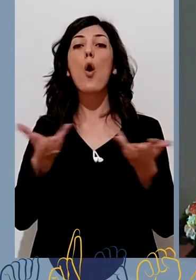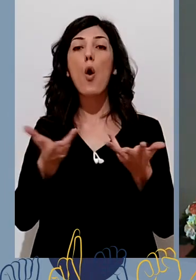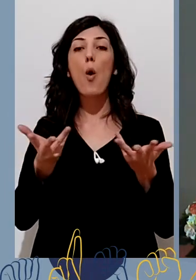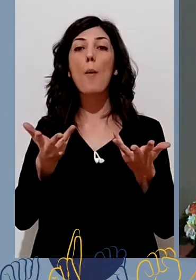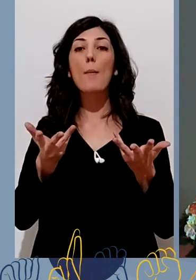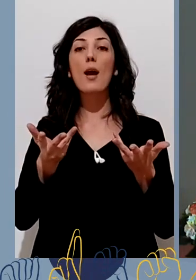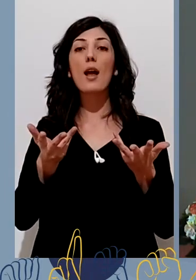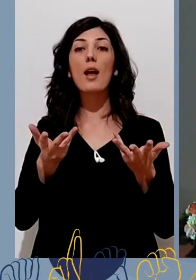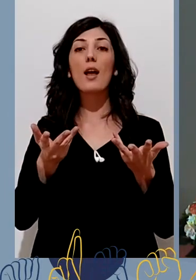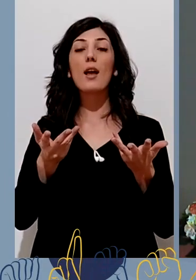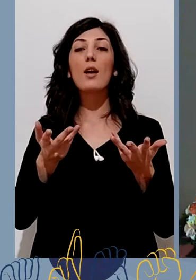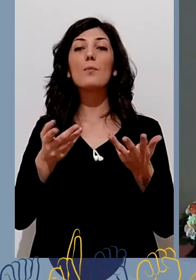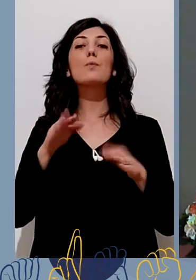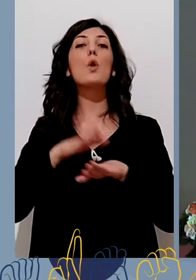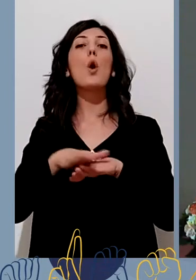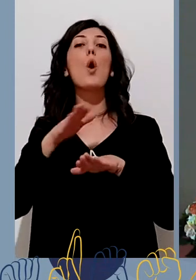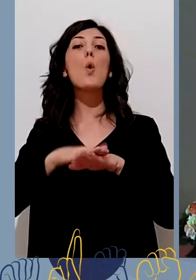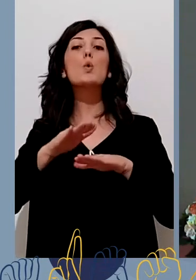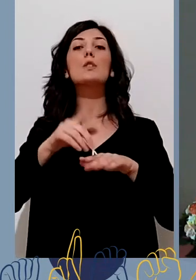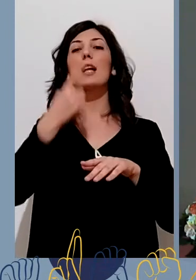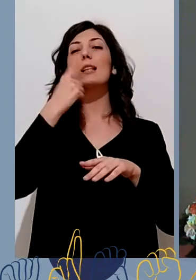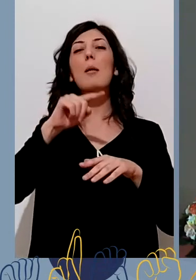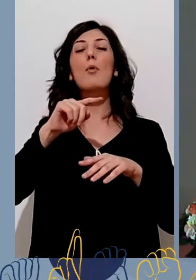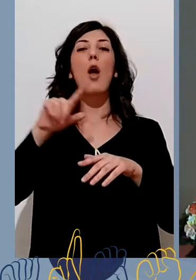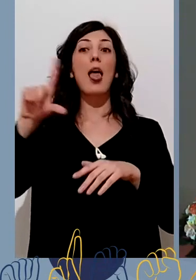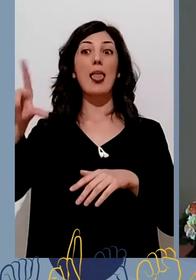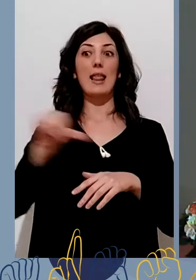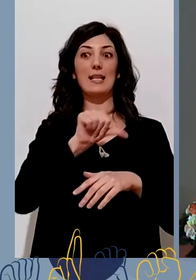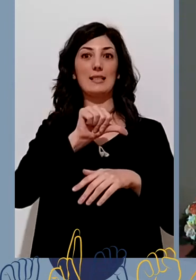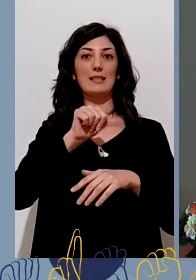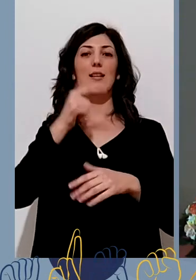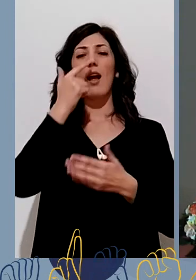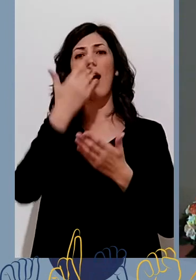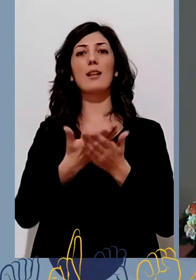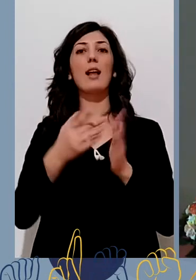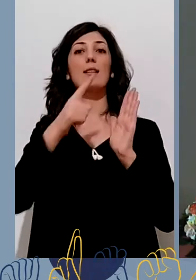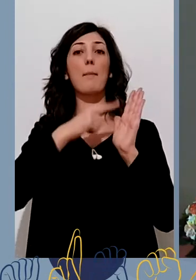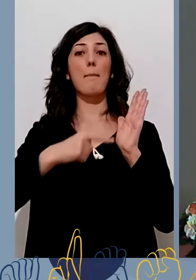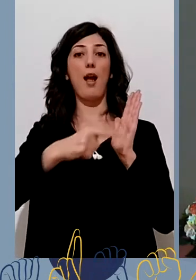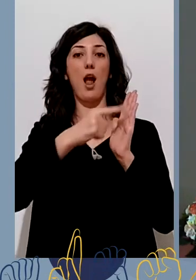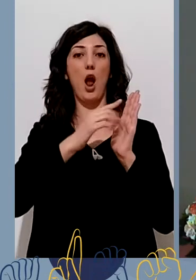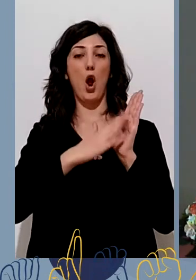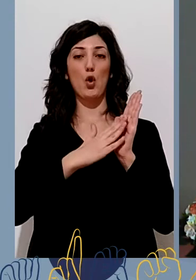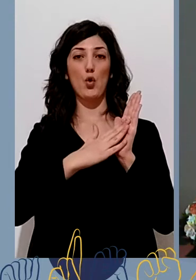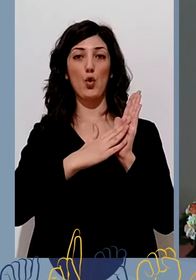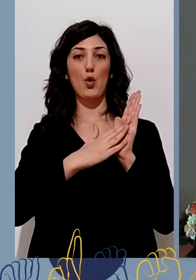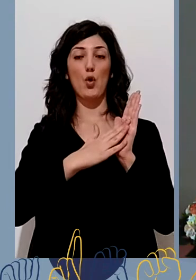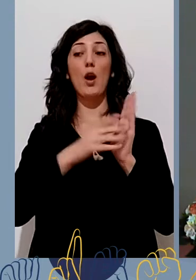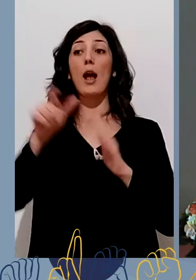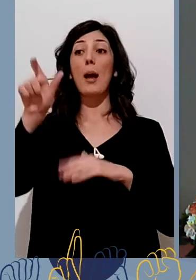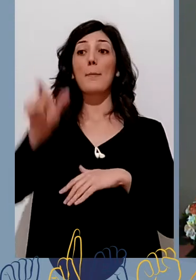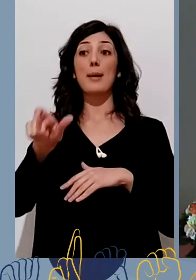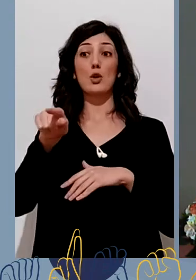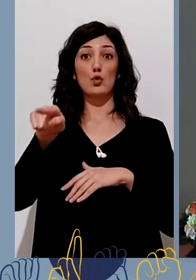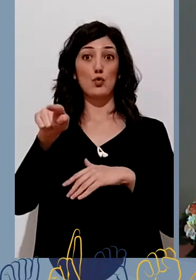tipologia e struttura della LIS adattandola alla mano. La persona che riceve il messaggio